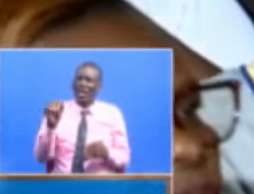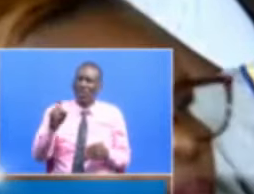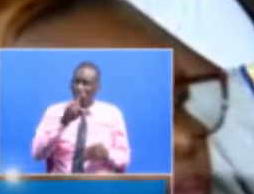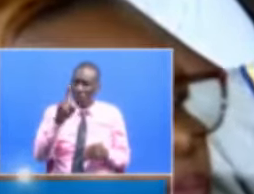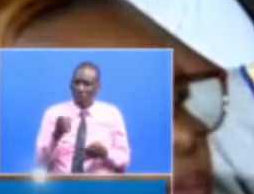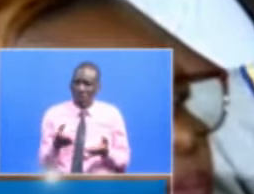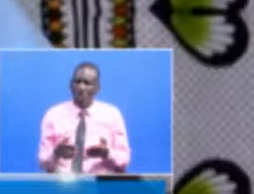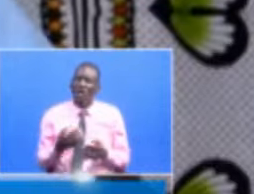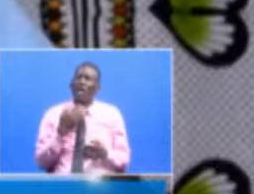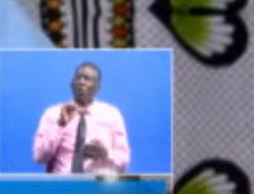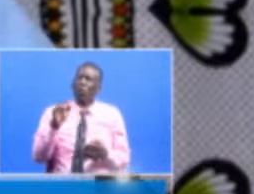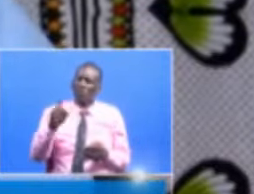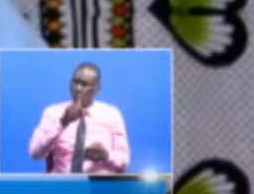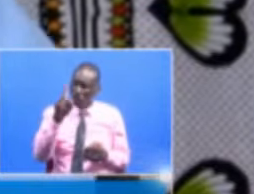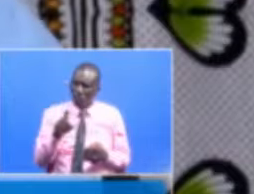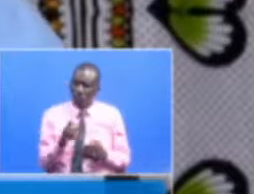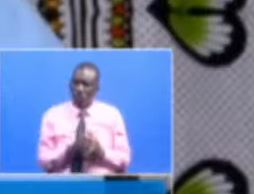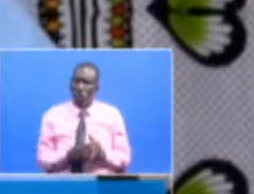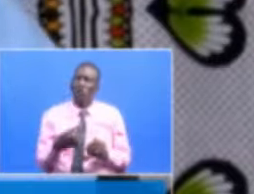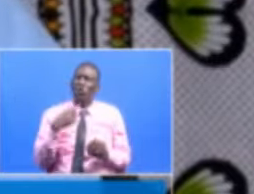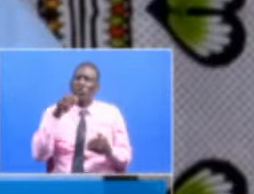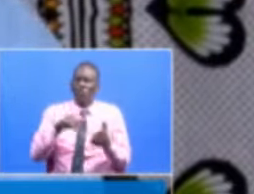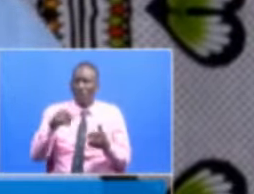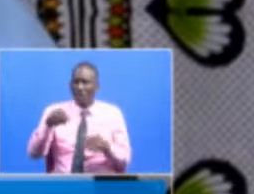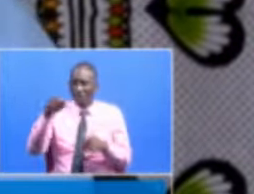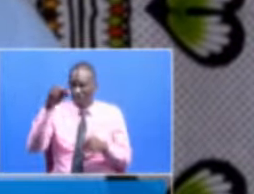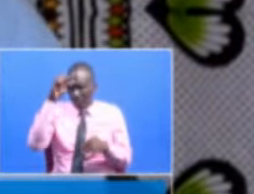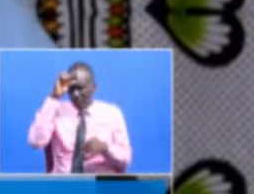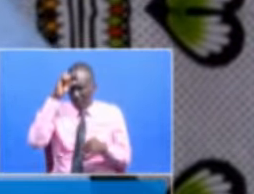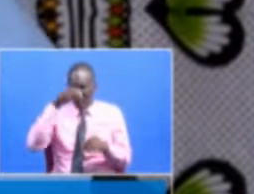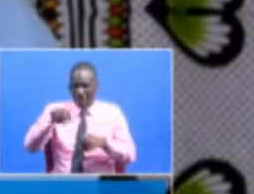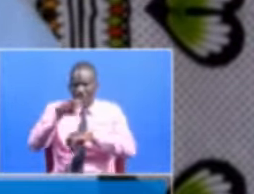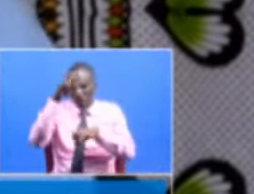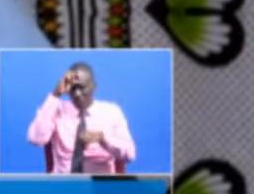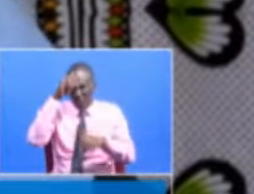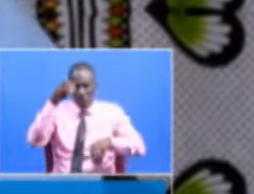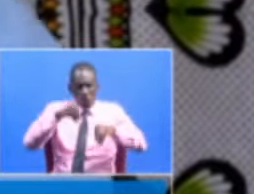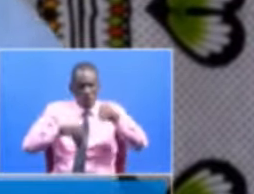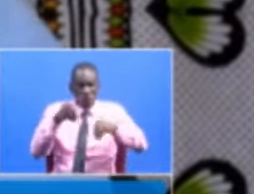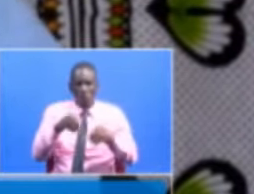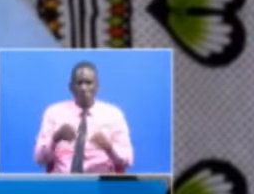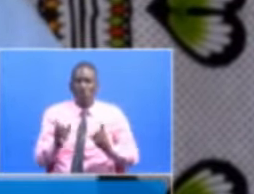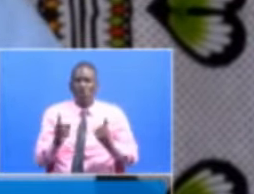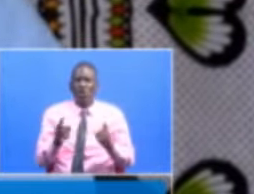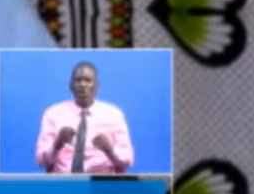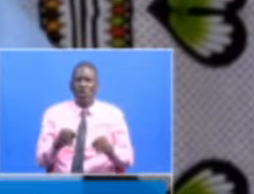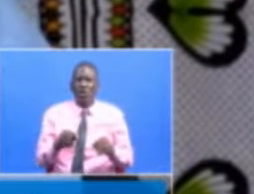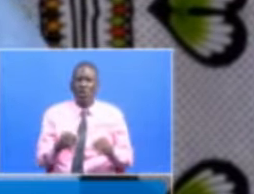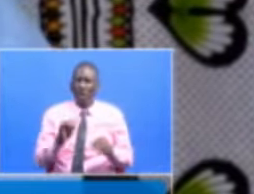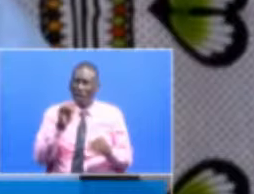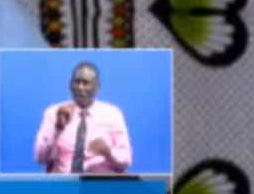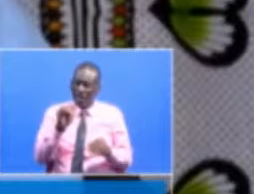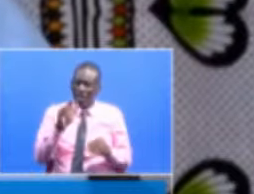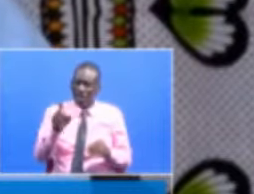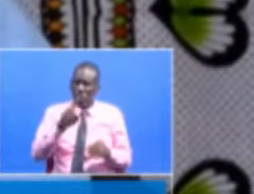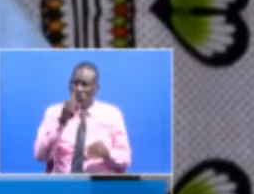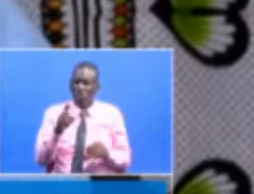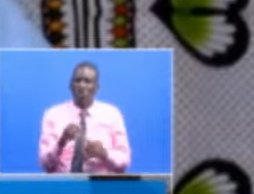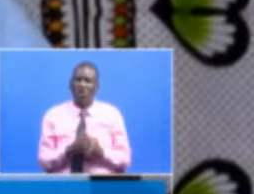Hebu nikuulize swali. Umesema serikali ya kitaifa inachangia. Usichukue microphone, namuuliza yeye swali, ningependa yanijibu.